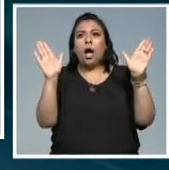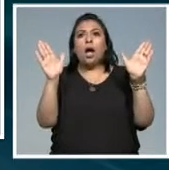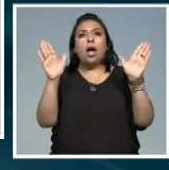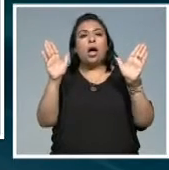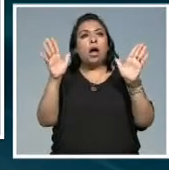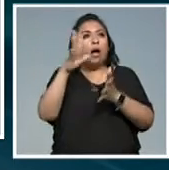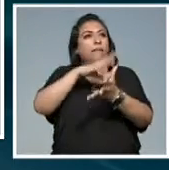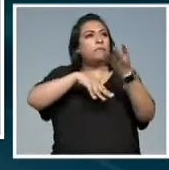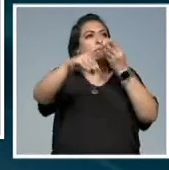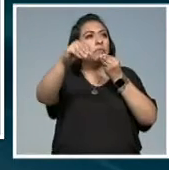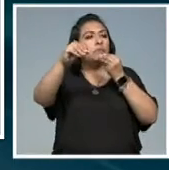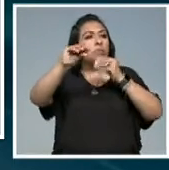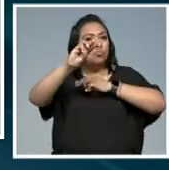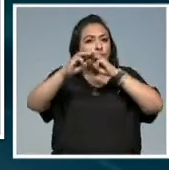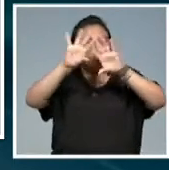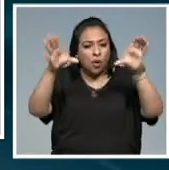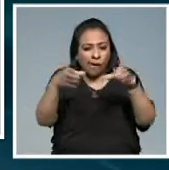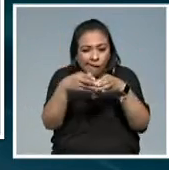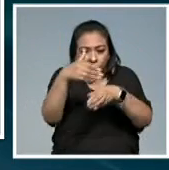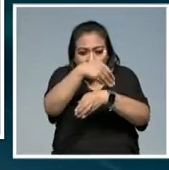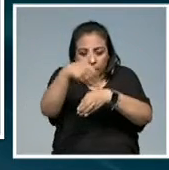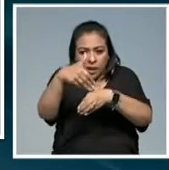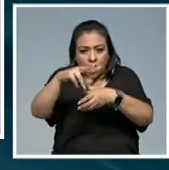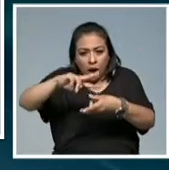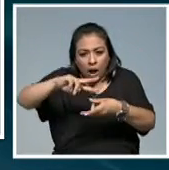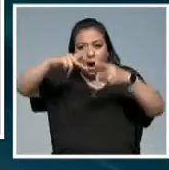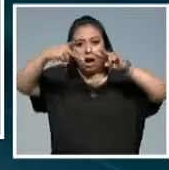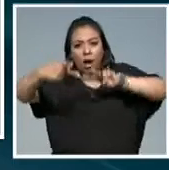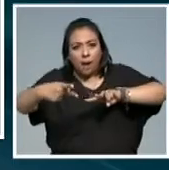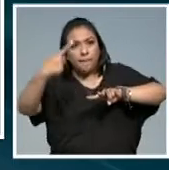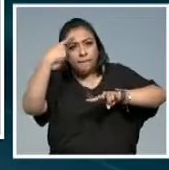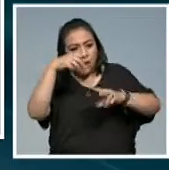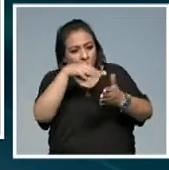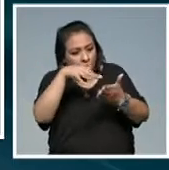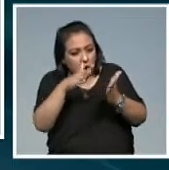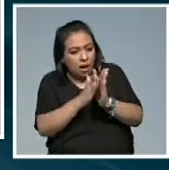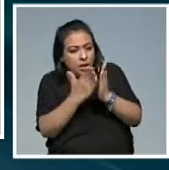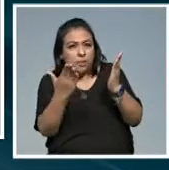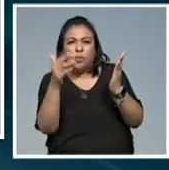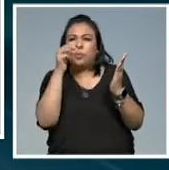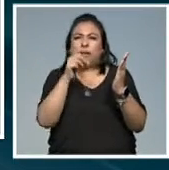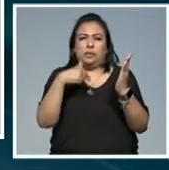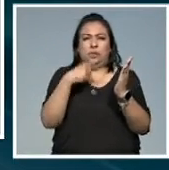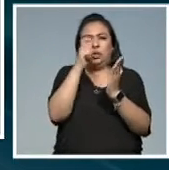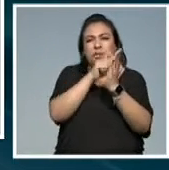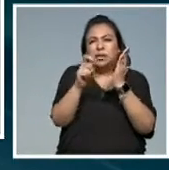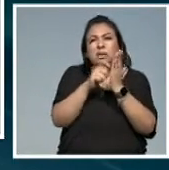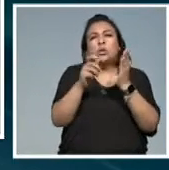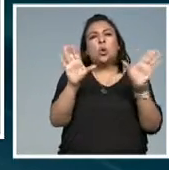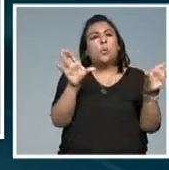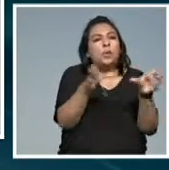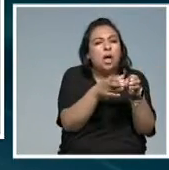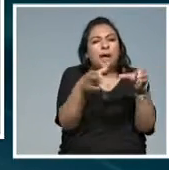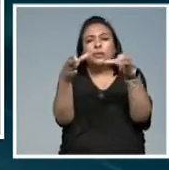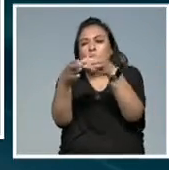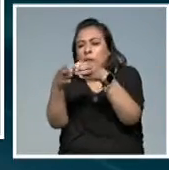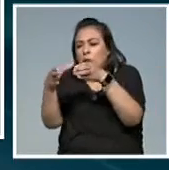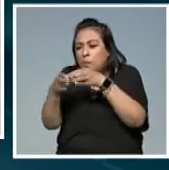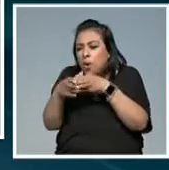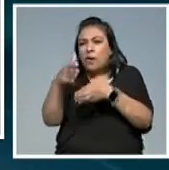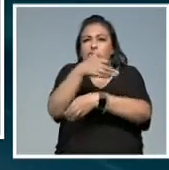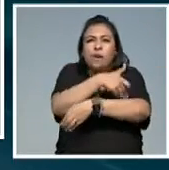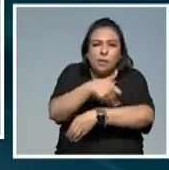si rovescia in una famiglia e come una famiglia può essere una lente di lettura per l'esterno. Quindi probabilmente io ho sempre scritto di piccola comunità